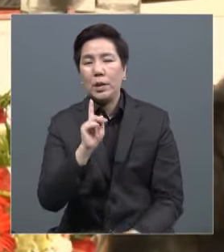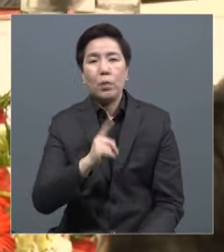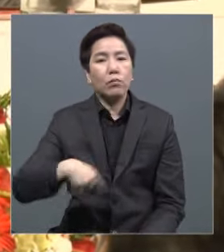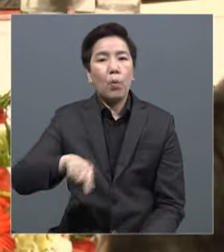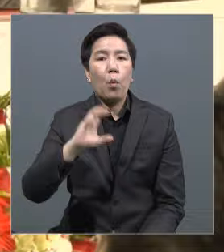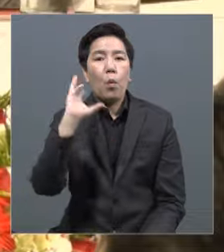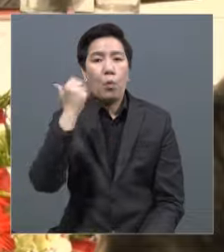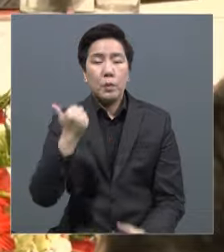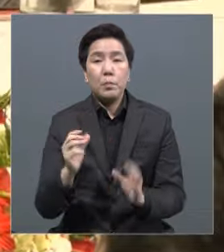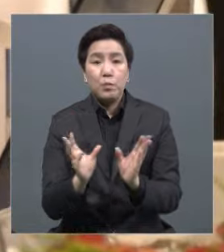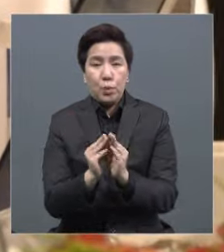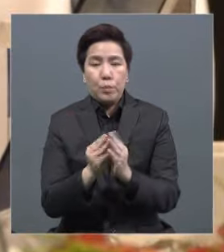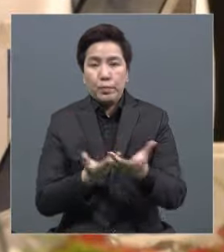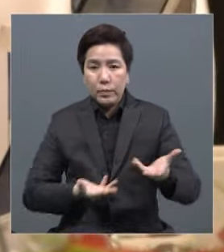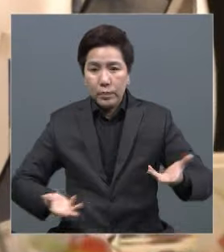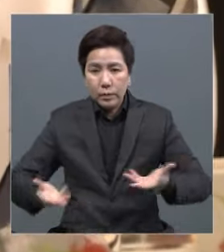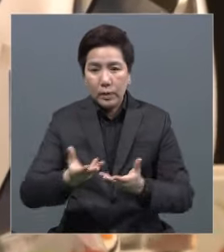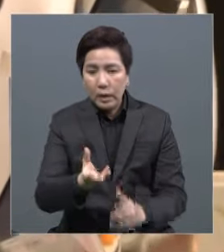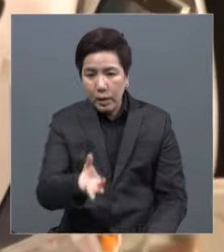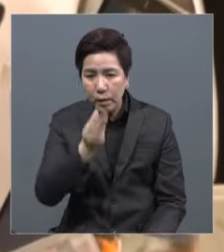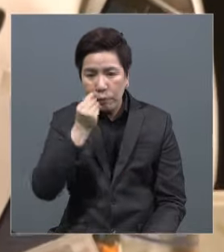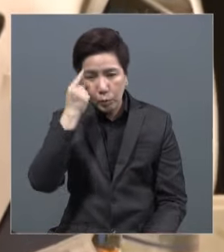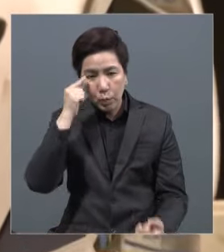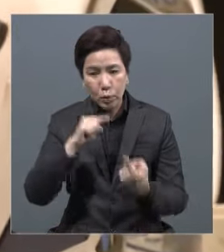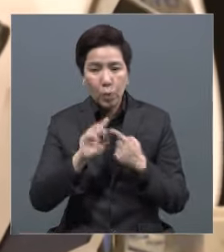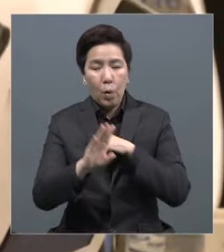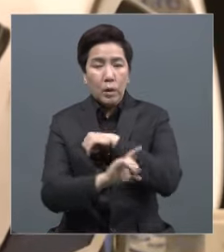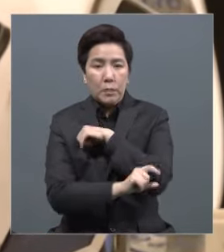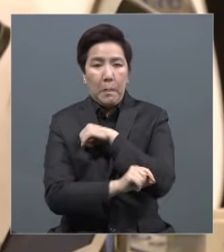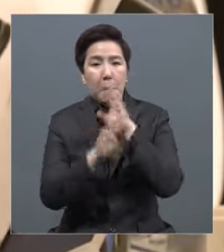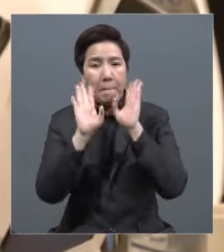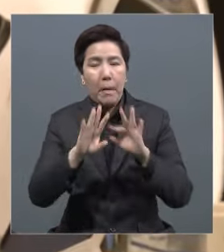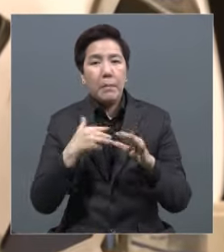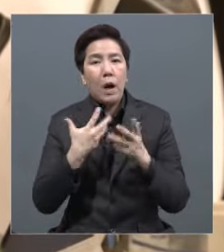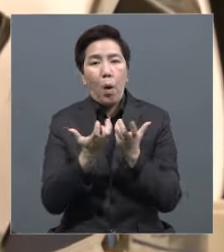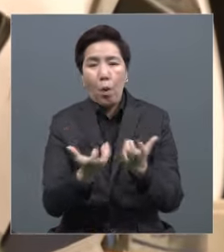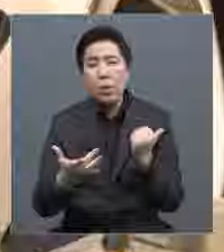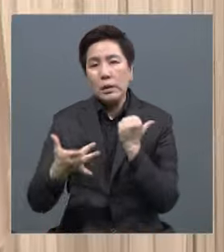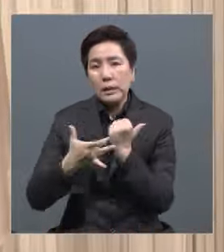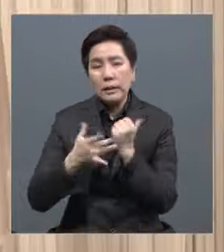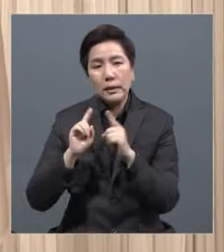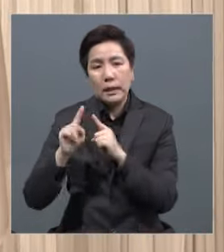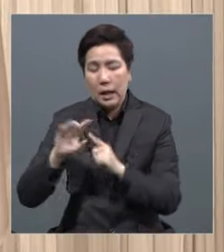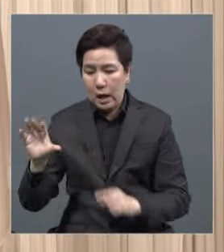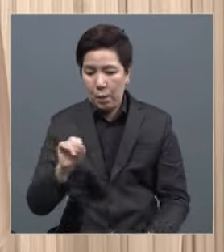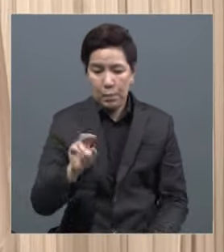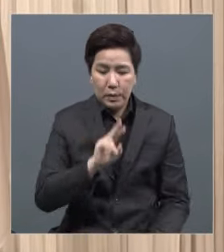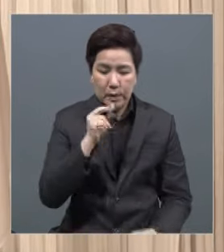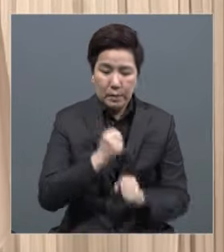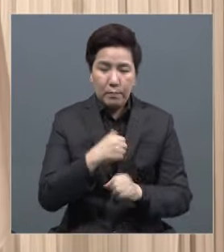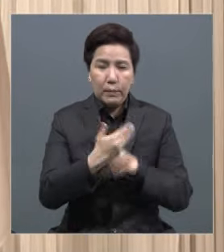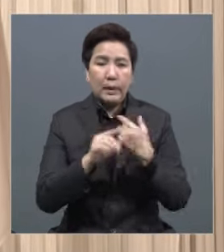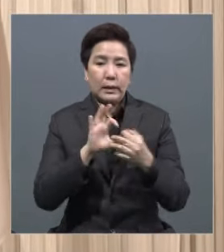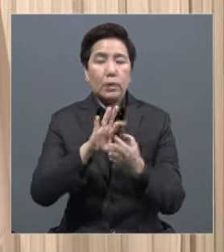ซึ่งการประชุมในครั้งนี้ก็จะแลกเปลี่ยนเรียนรู้จุดแข็งของสิงคโปร์ในด้านการใช้เครื่องมือทางดิจิทอลเพื่อสนับสนุนการเติบโตทาง